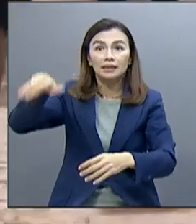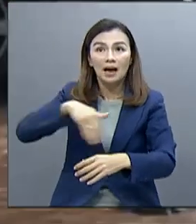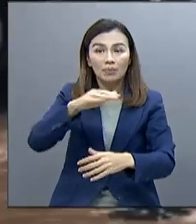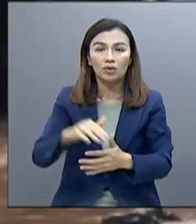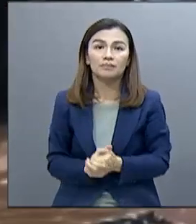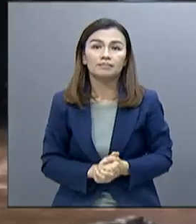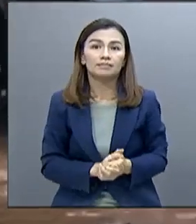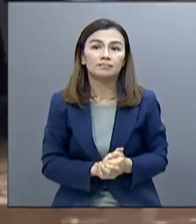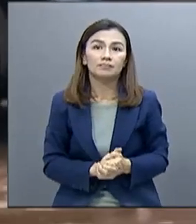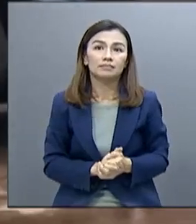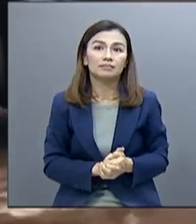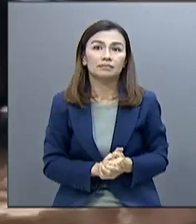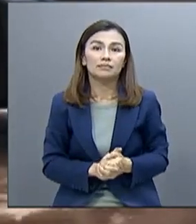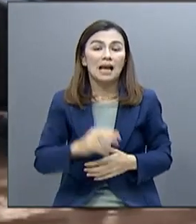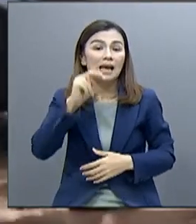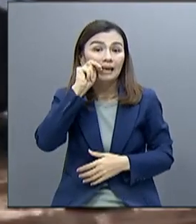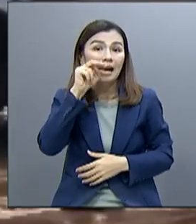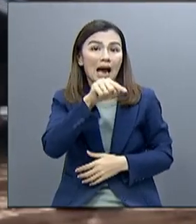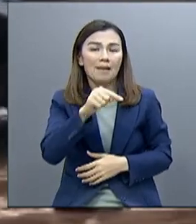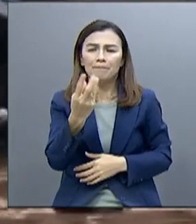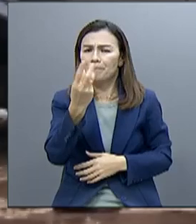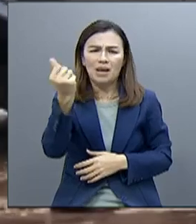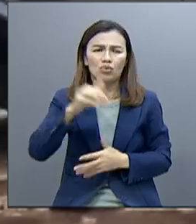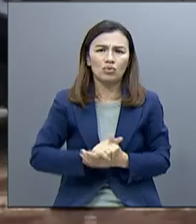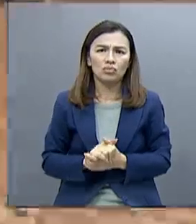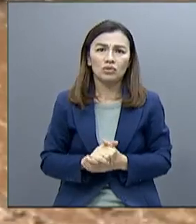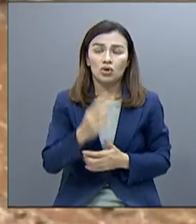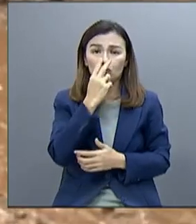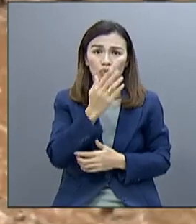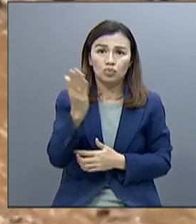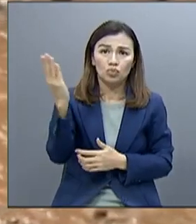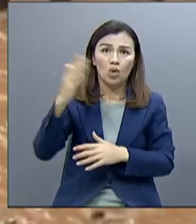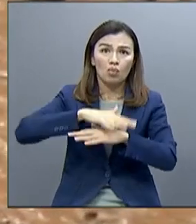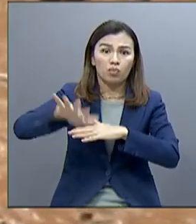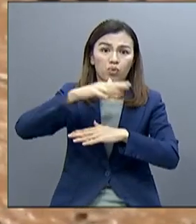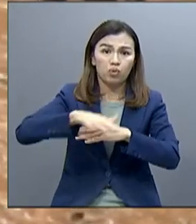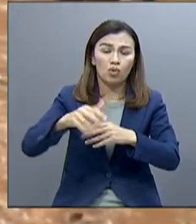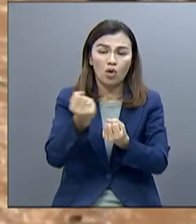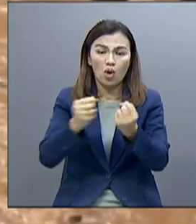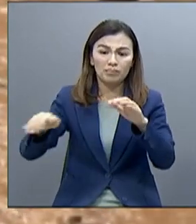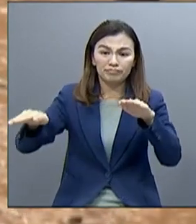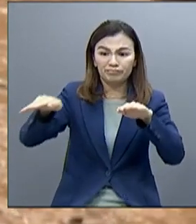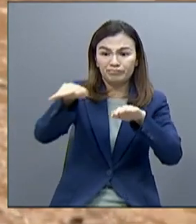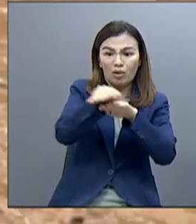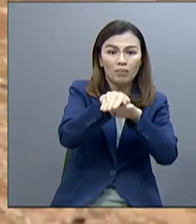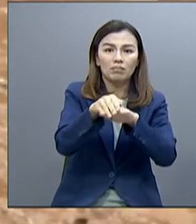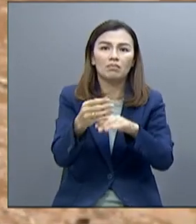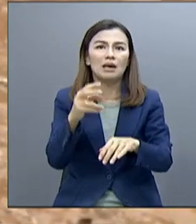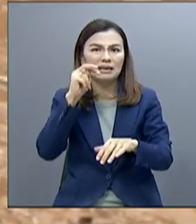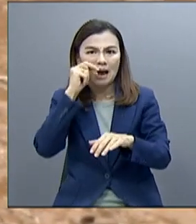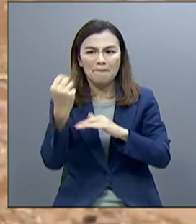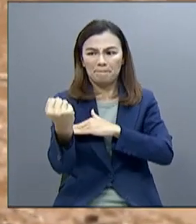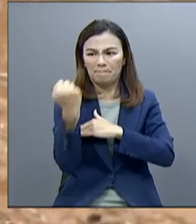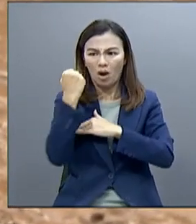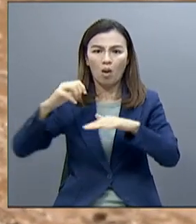ว่ามวลน้ำเนี่ยมันมาอย่างเร็วแค่ไหนดูภาพเลยนะคะรถไปเกยกันแบบนี้แสดงว่ามาเร็วและมาแร